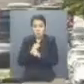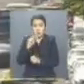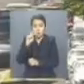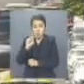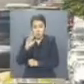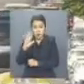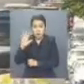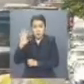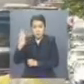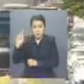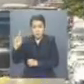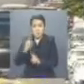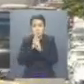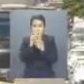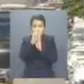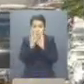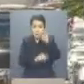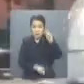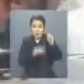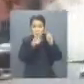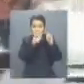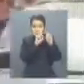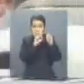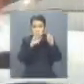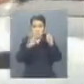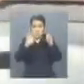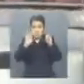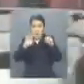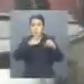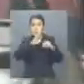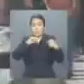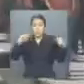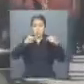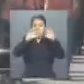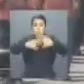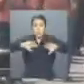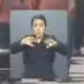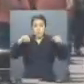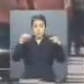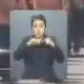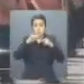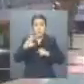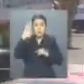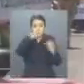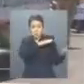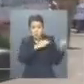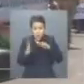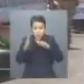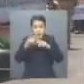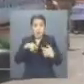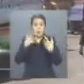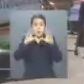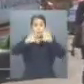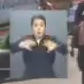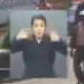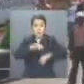118ให้นายจ้างจ่ายค่าชดเชยให้แก่ลูกจ้างซึ่งเลิกจ้างเป็น2เท่าจากเดิมที่บัญญัติไว้นะคะและข้อสุดท้ายก็คือให้รัฐบาลออกกฎ